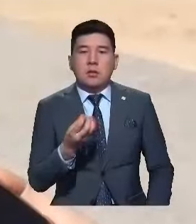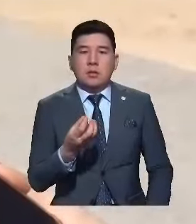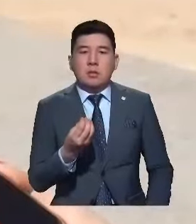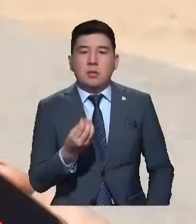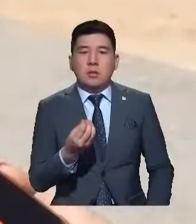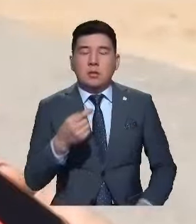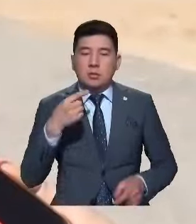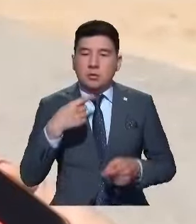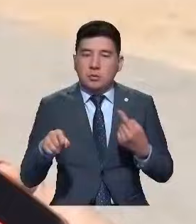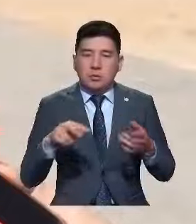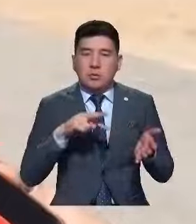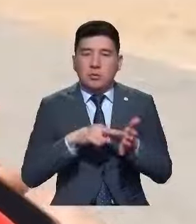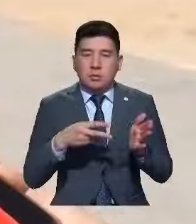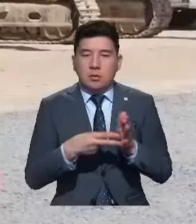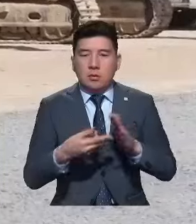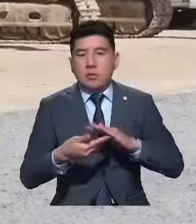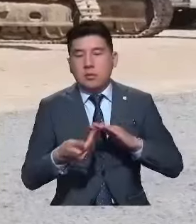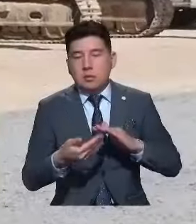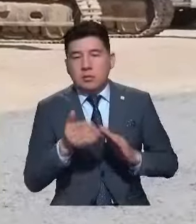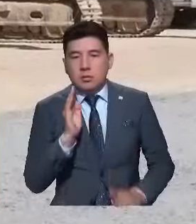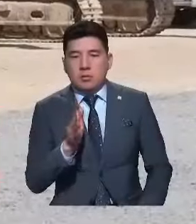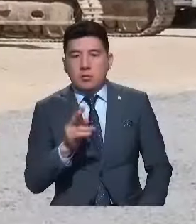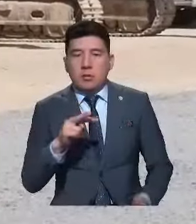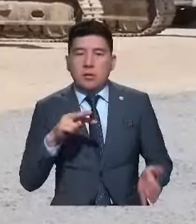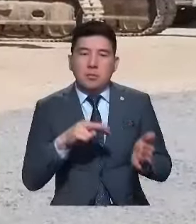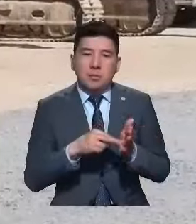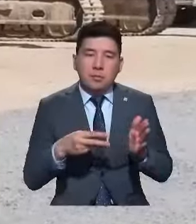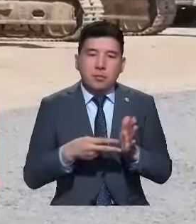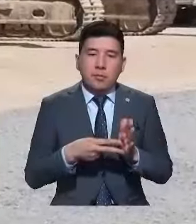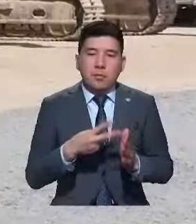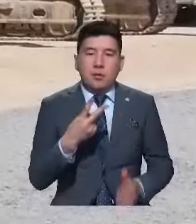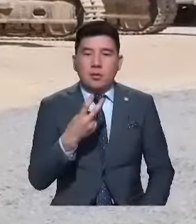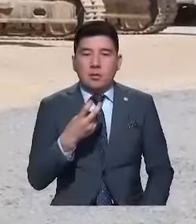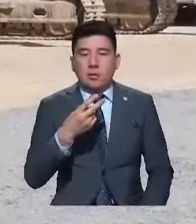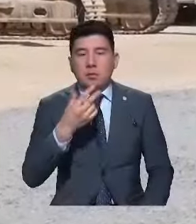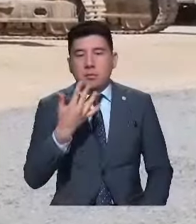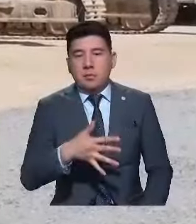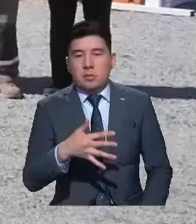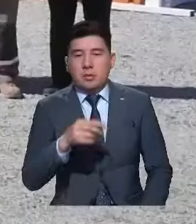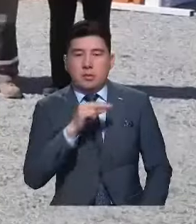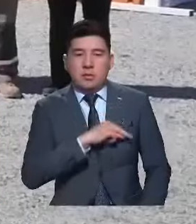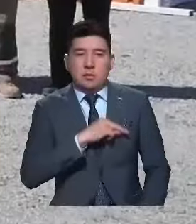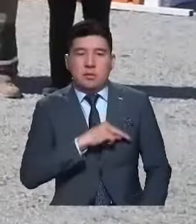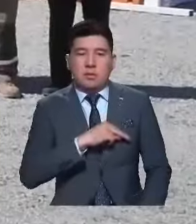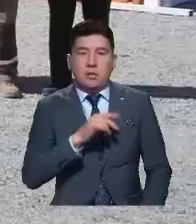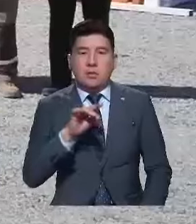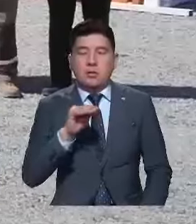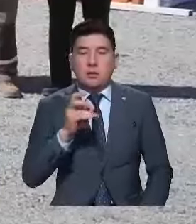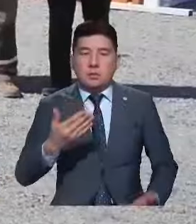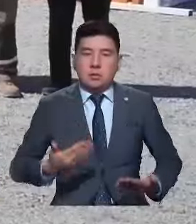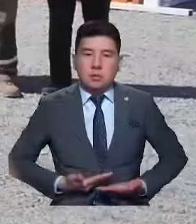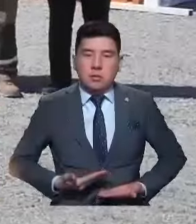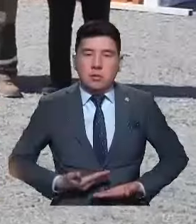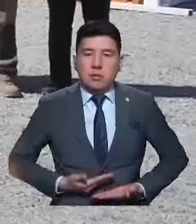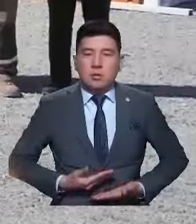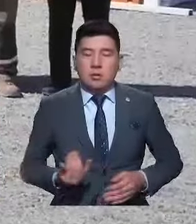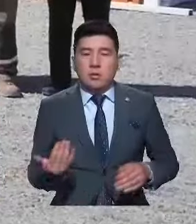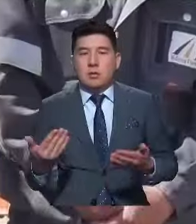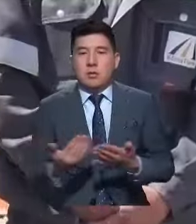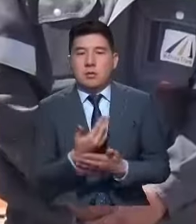другие проекты будут привлекаться на эту площадь. Планируется создать более 250 рабочих мест для жителей Жаноузена. Они будут трудоустроены в